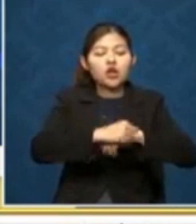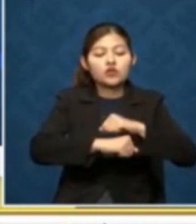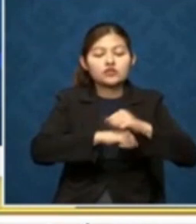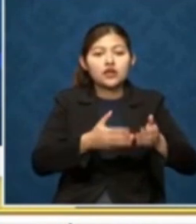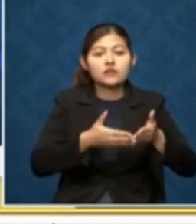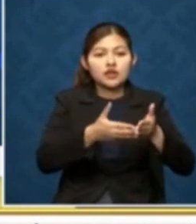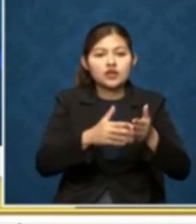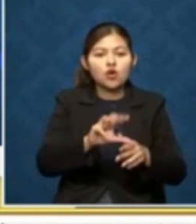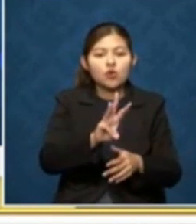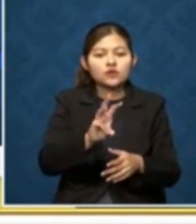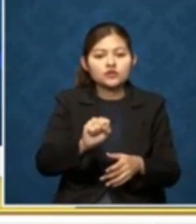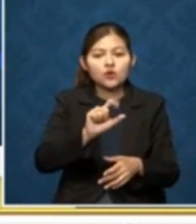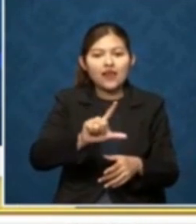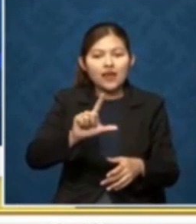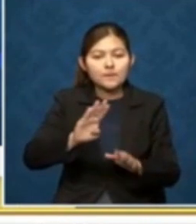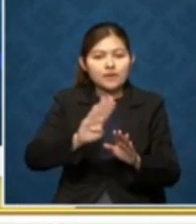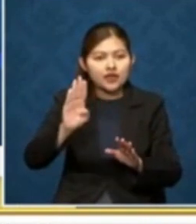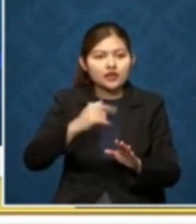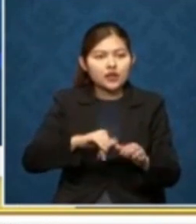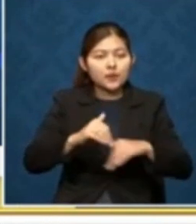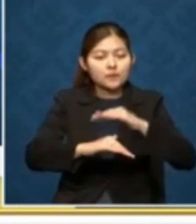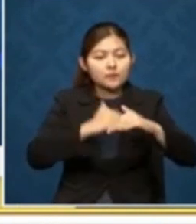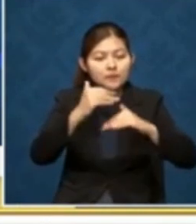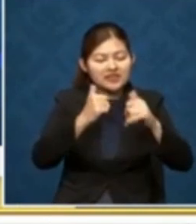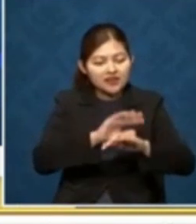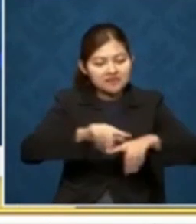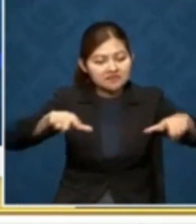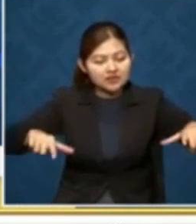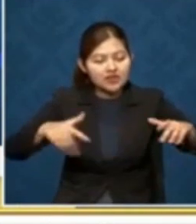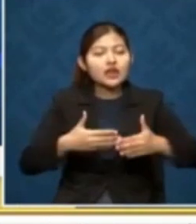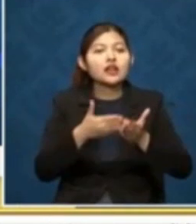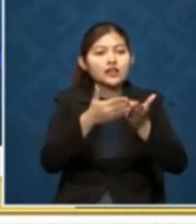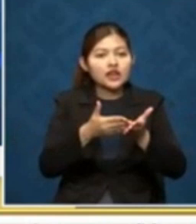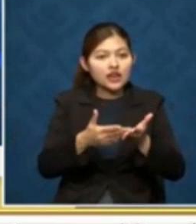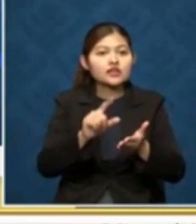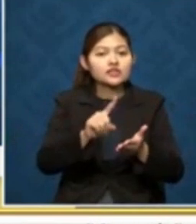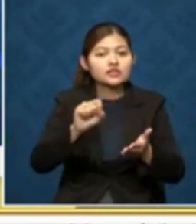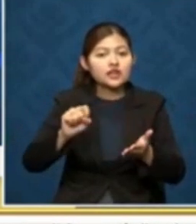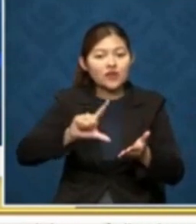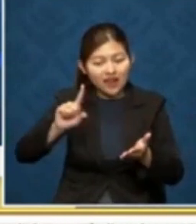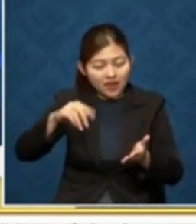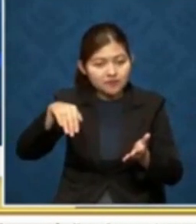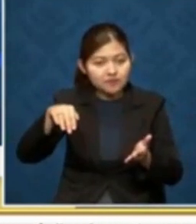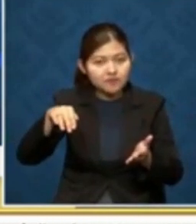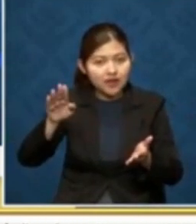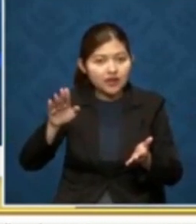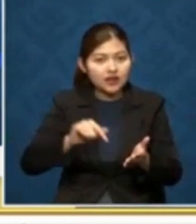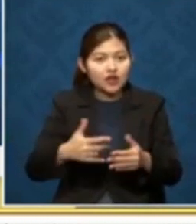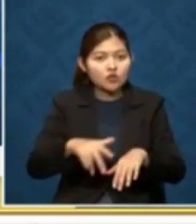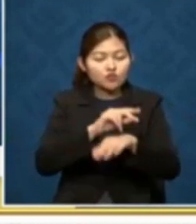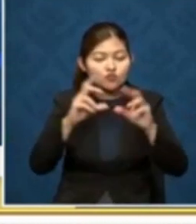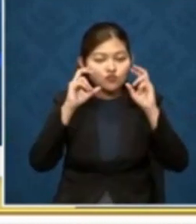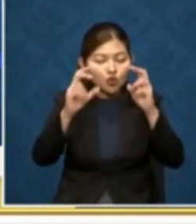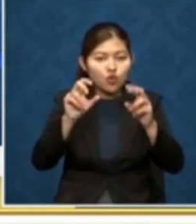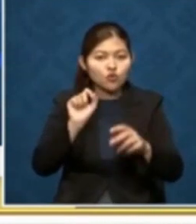าณ600,000กว่าล้านบาทพัฒนาพื้นที่เปลี่ยนรูปแบบขนส่งสินค้าแสนกว่าล้านบาทในส่วนก่อสร้างมอเตอร์เวย์และรถไฟก็